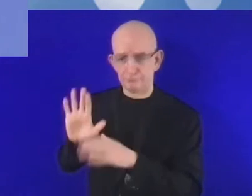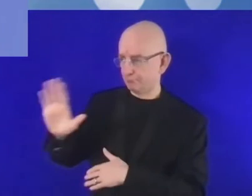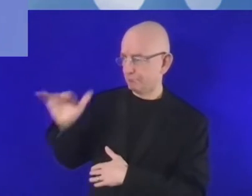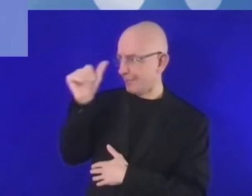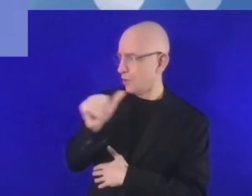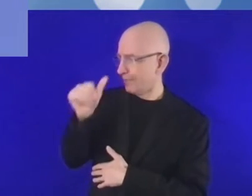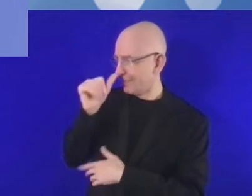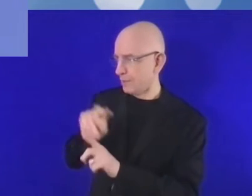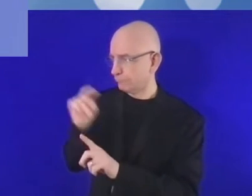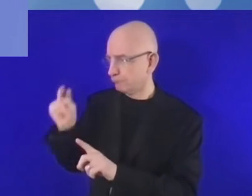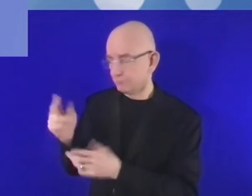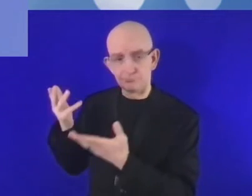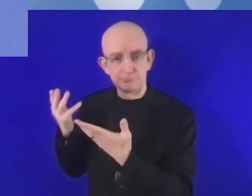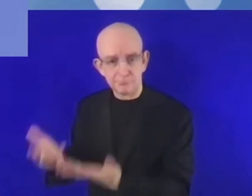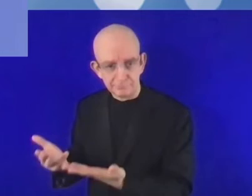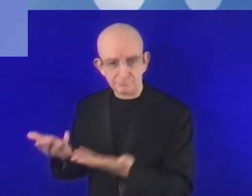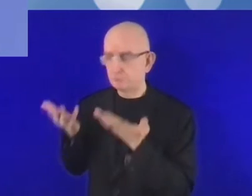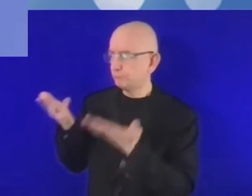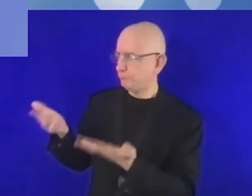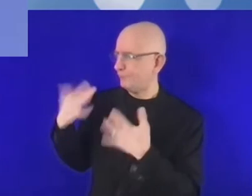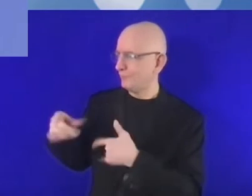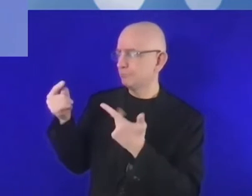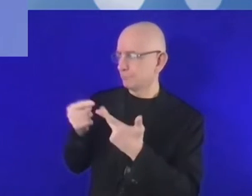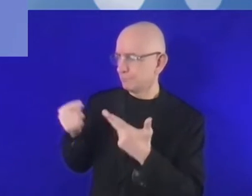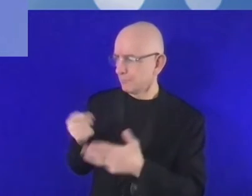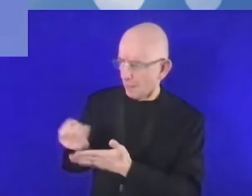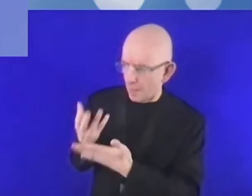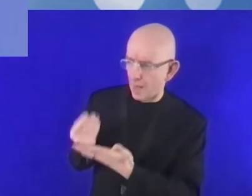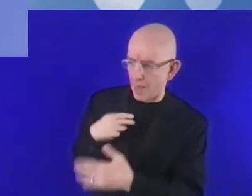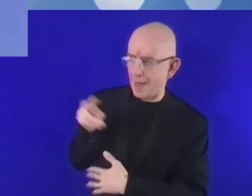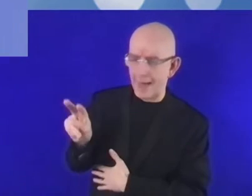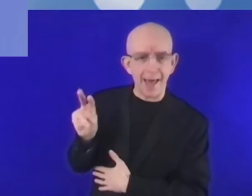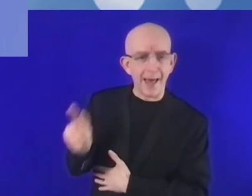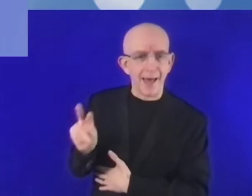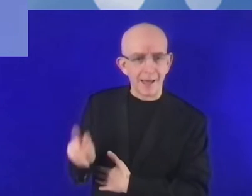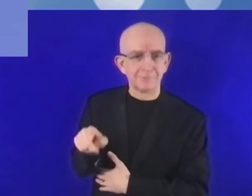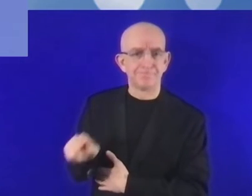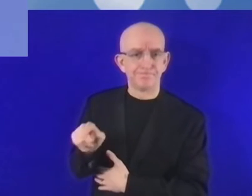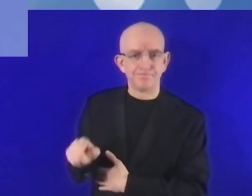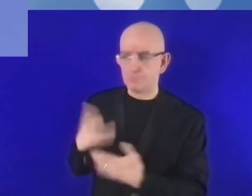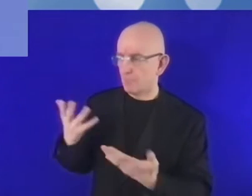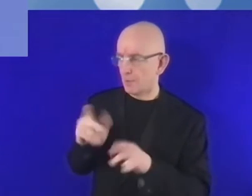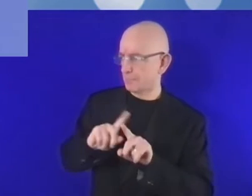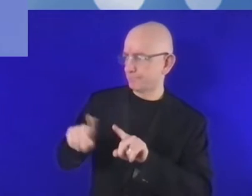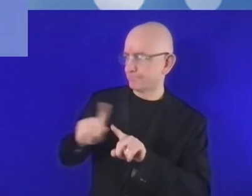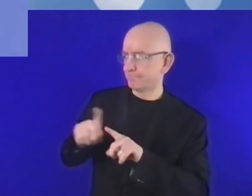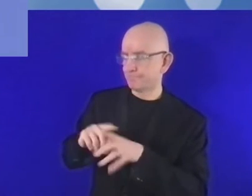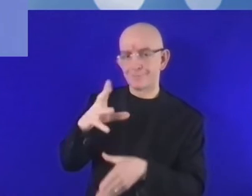Очень важно, что вы неоднократно говорили о многостороннем участии.